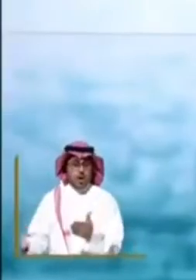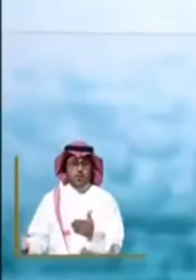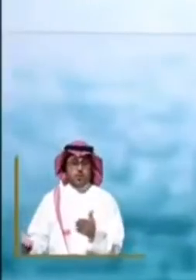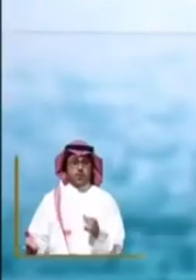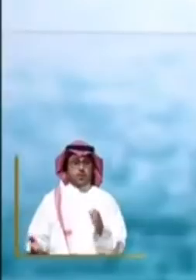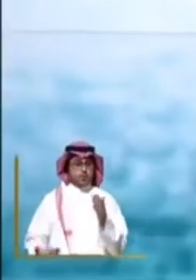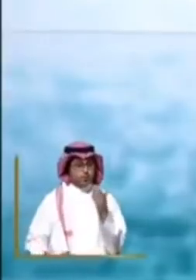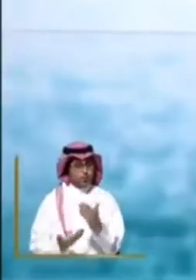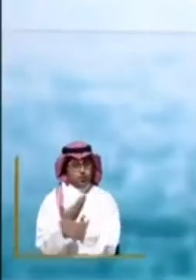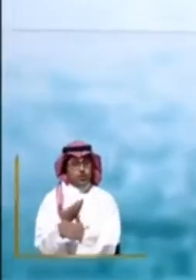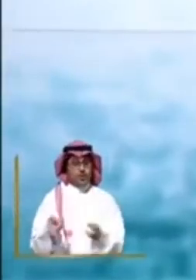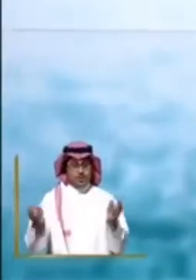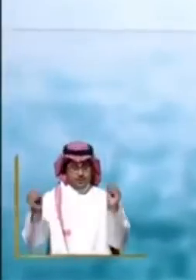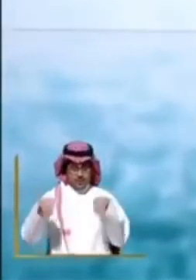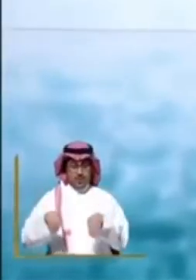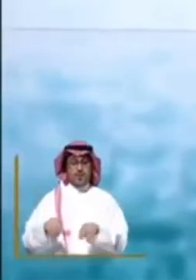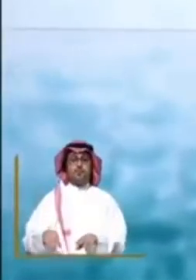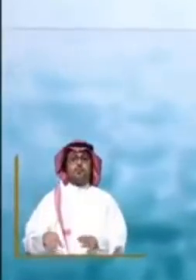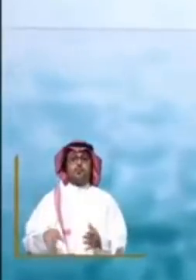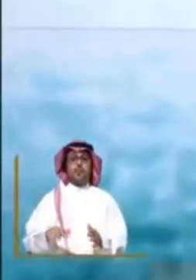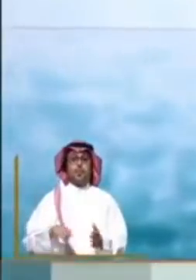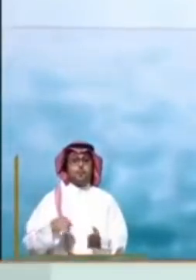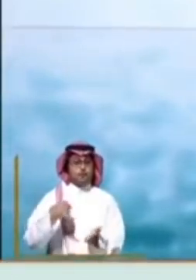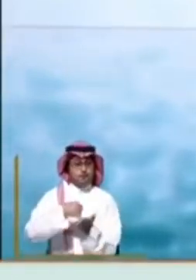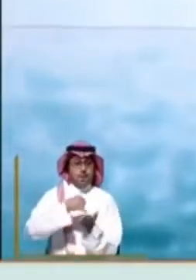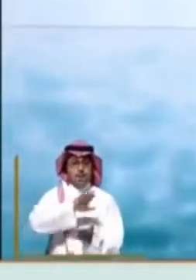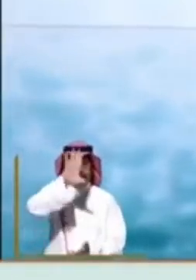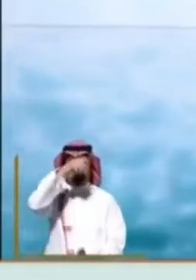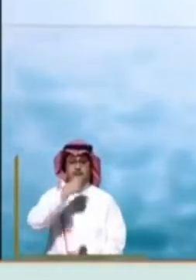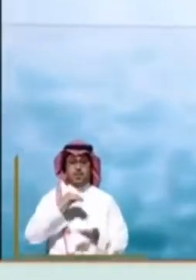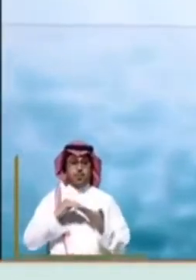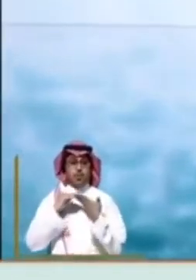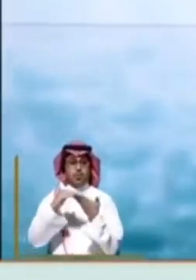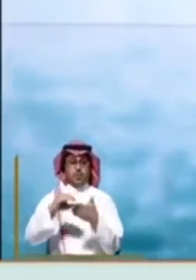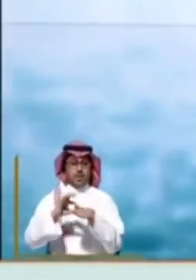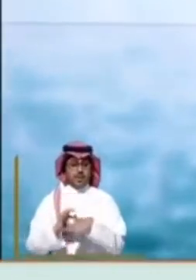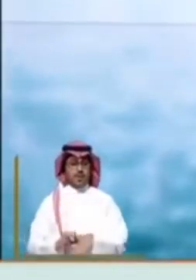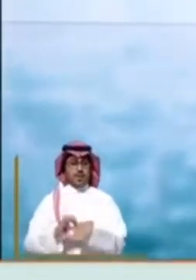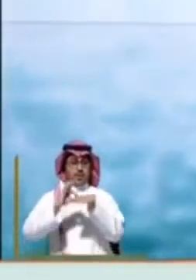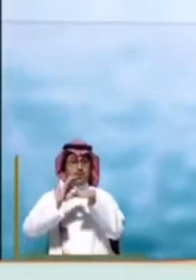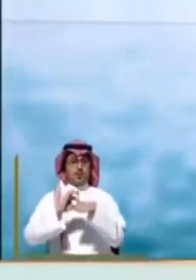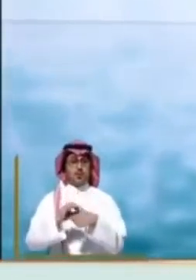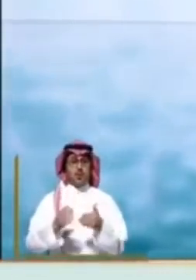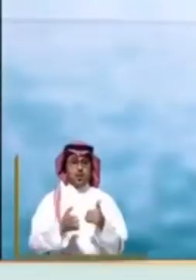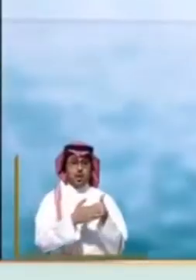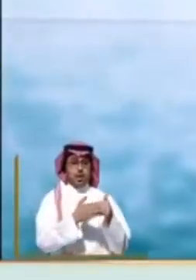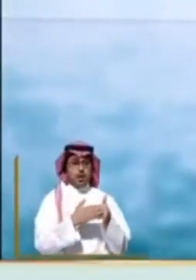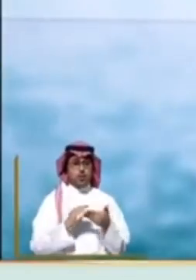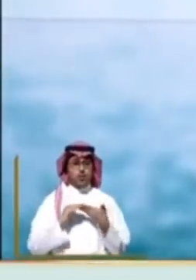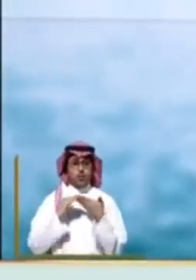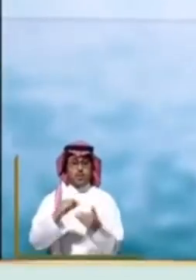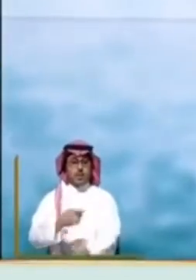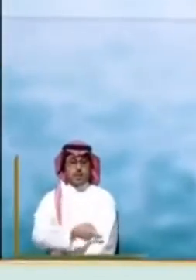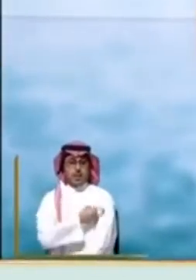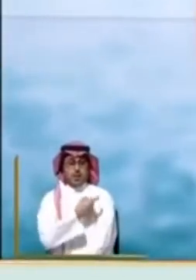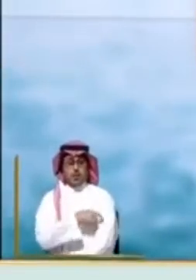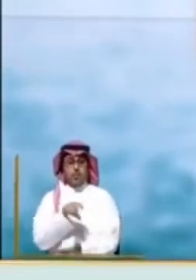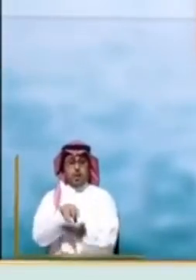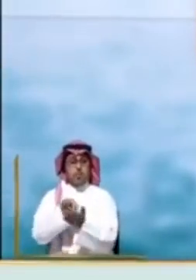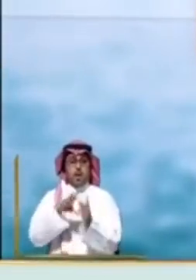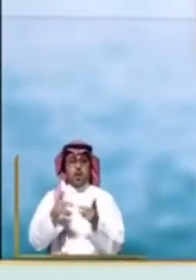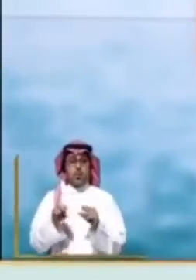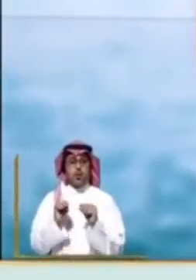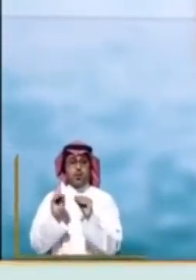أهلا بكم مشاهدينا من جديد. قدم مركز الملك سلمان للإغاثة والأعمال الإنسانية حزمة من المساعدات الطبية إلى